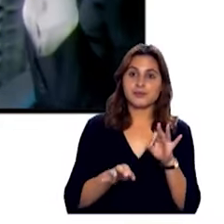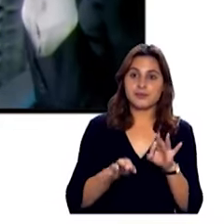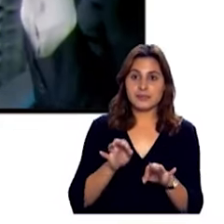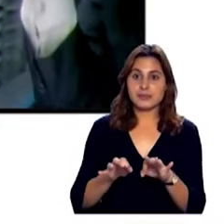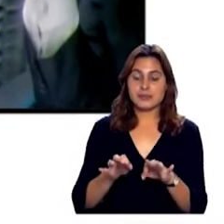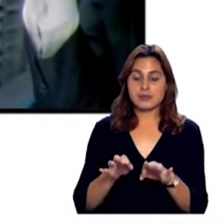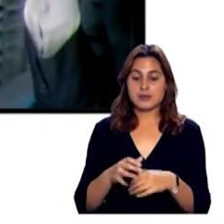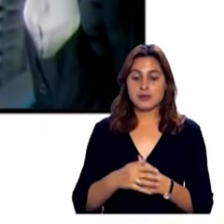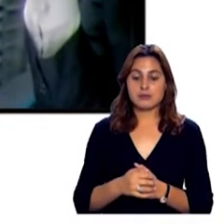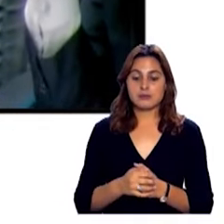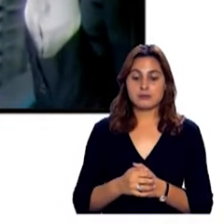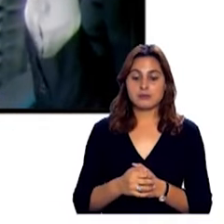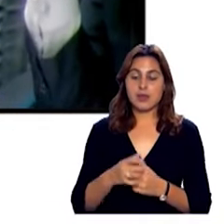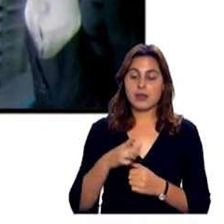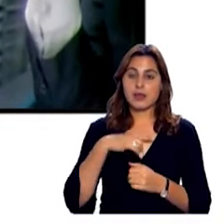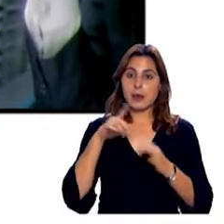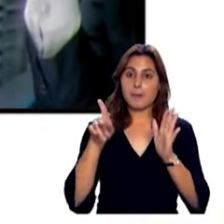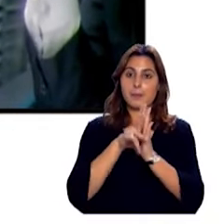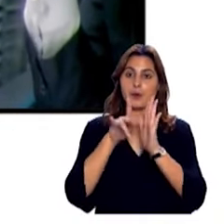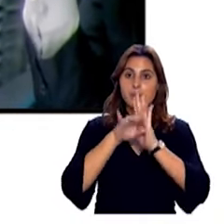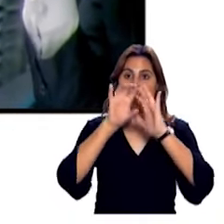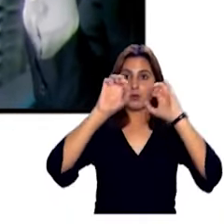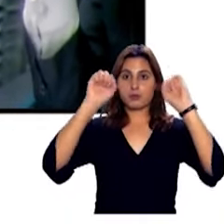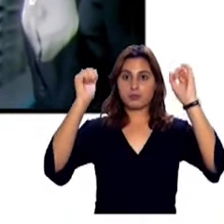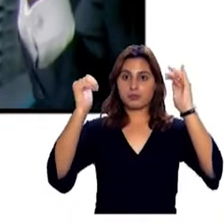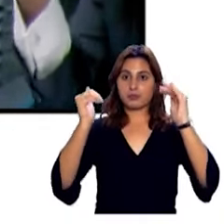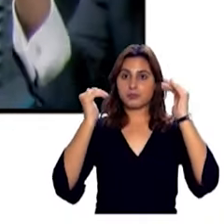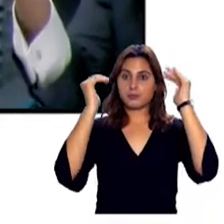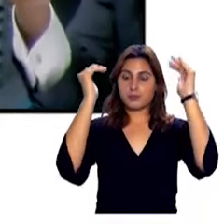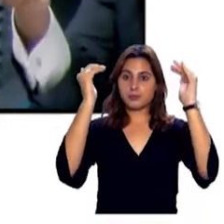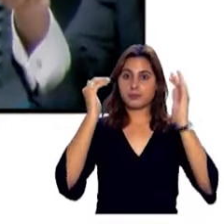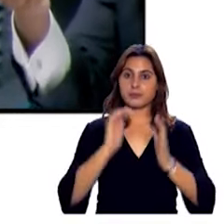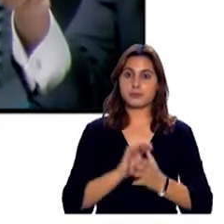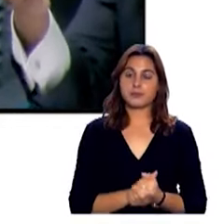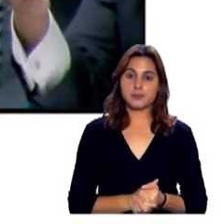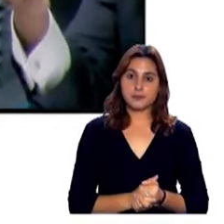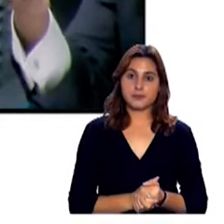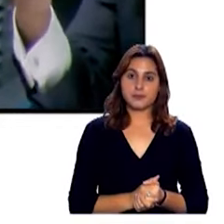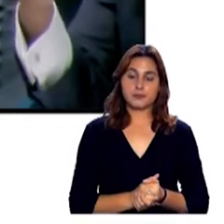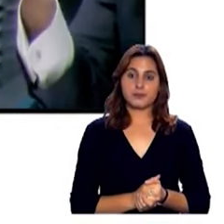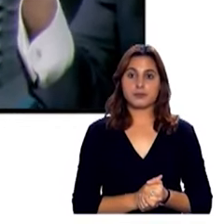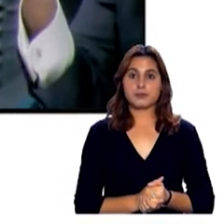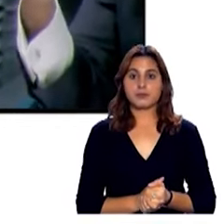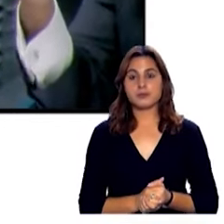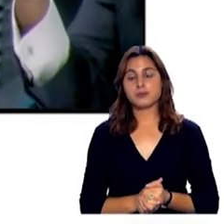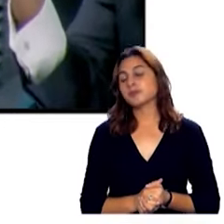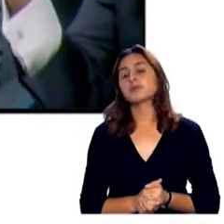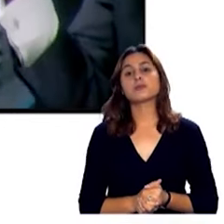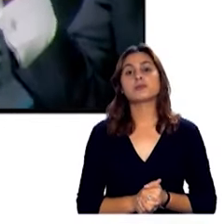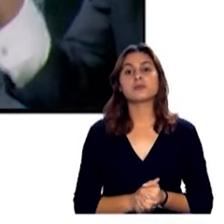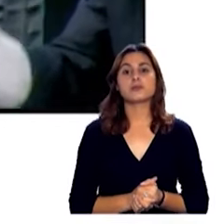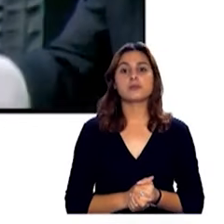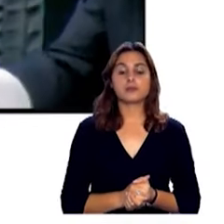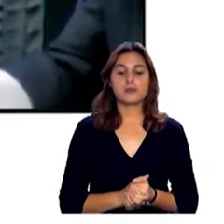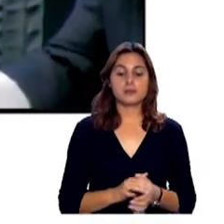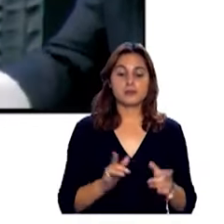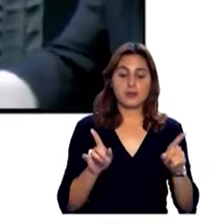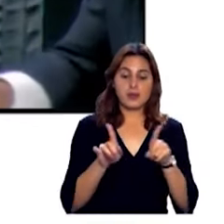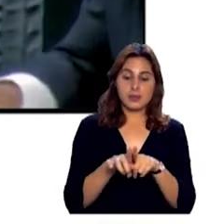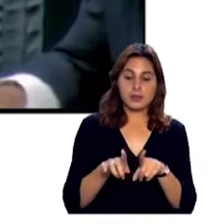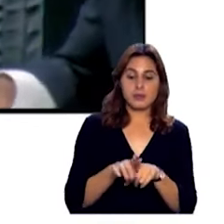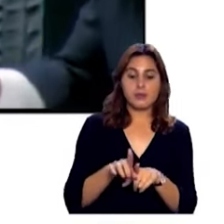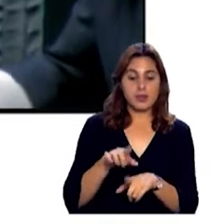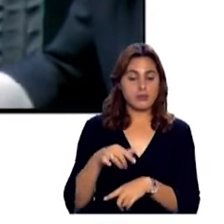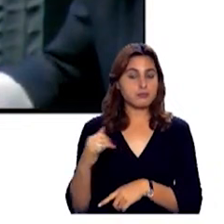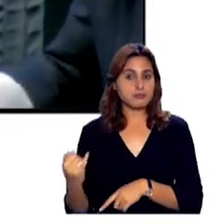d'interprétation de compétences de pleine juridiction pas non plus de sélection discrétionnaire des affaires cela